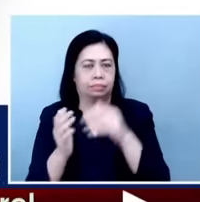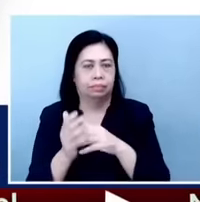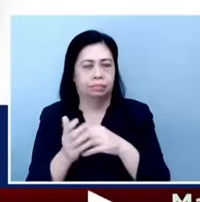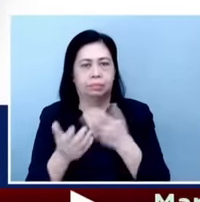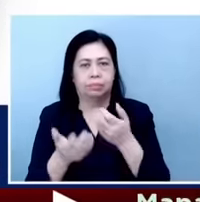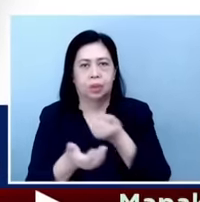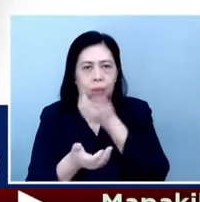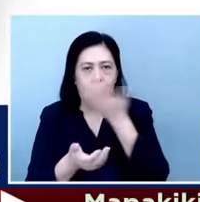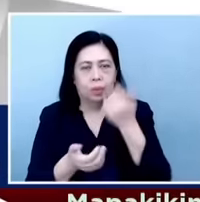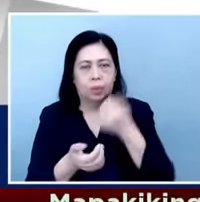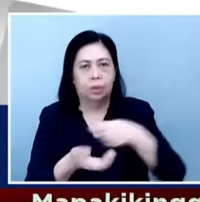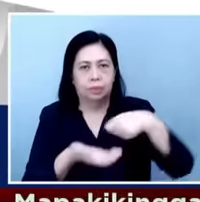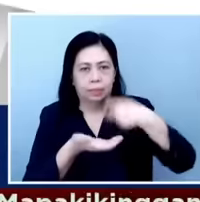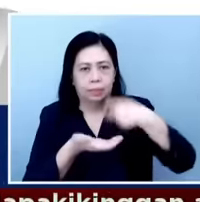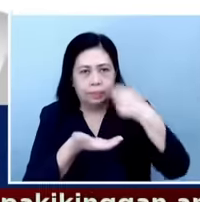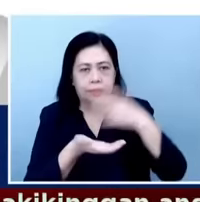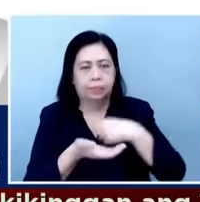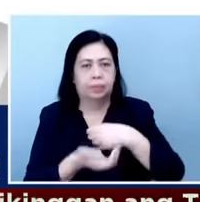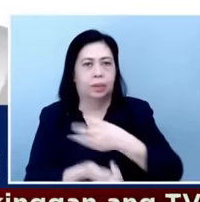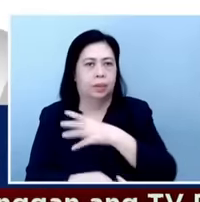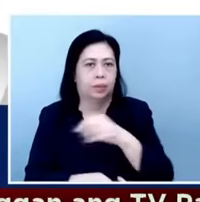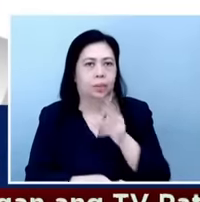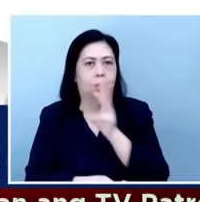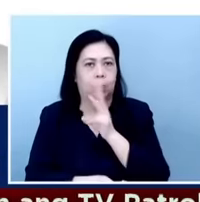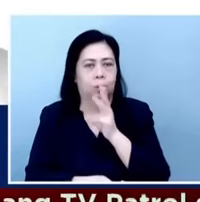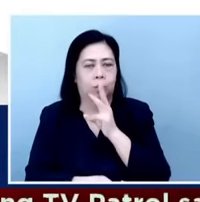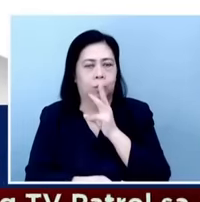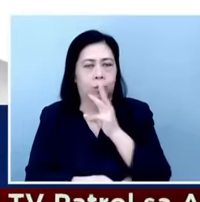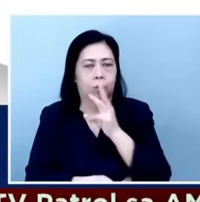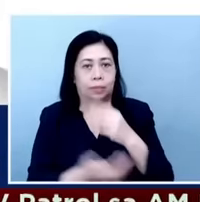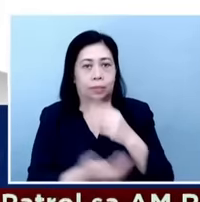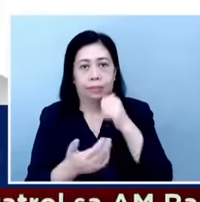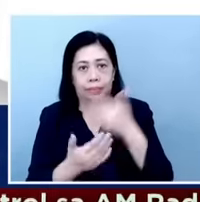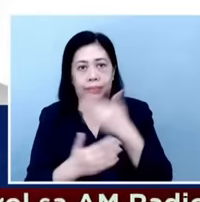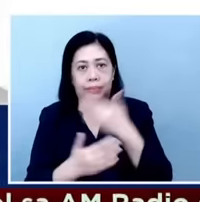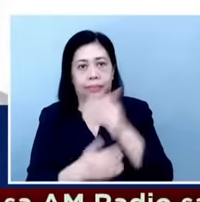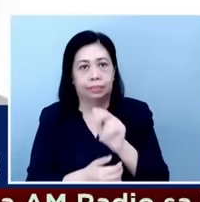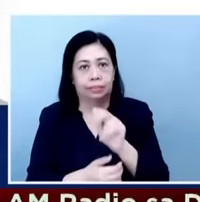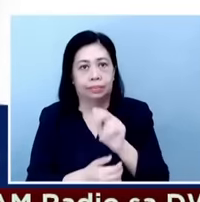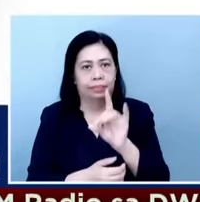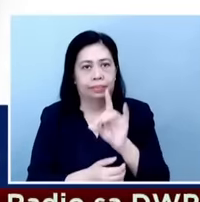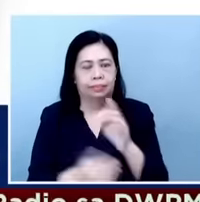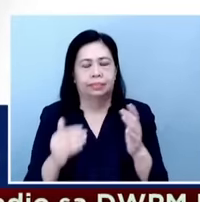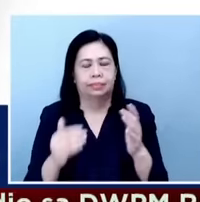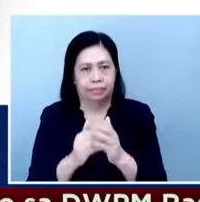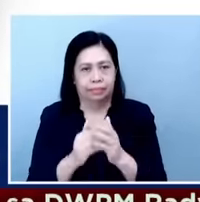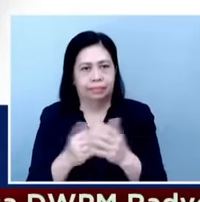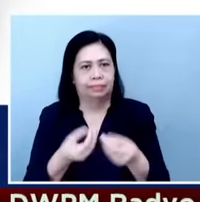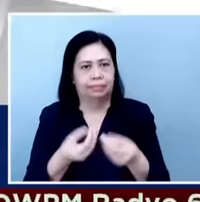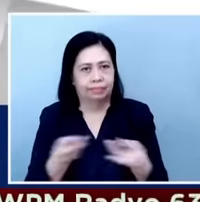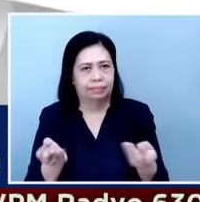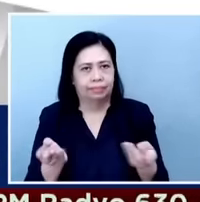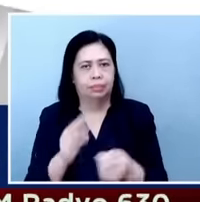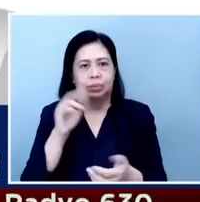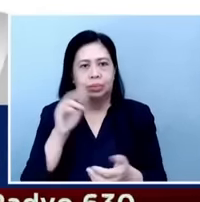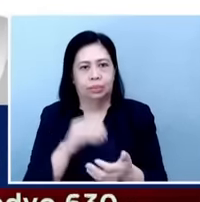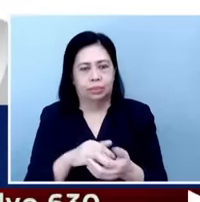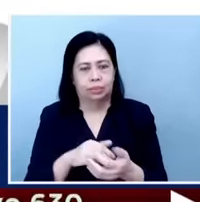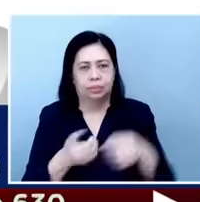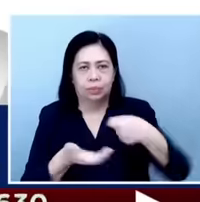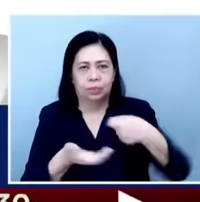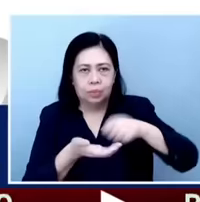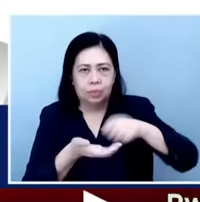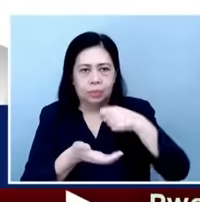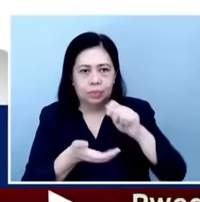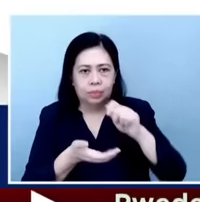at bottled water. Kinabukasan, January 8, panibagong batch ng halos 2,000 aros kaldo at bottled